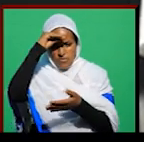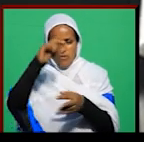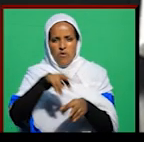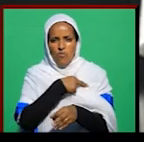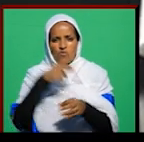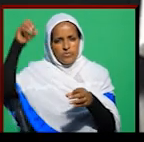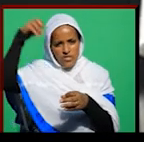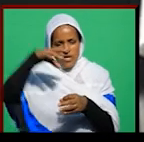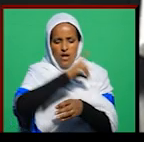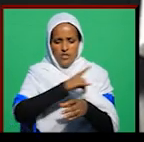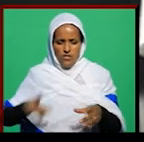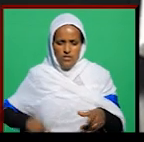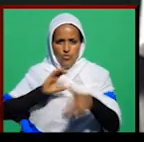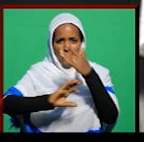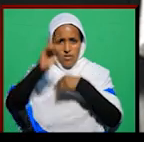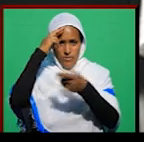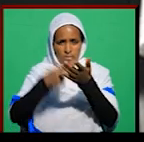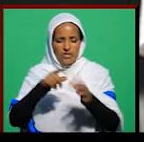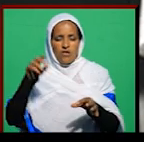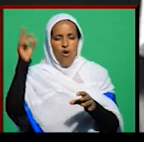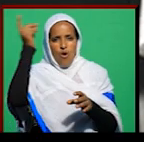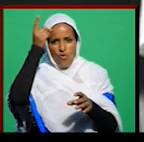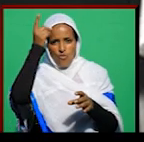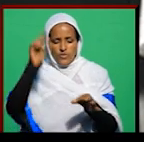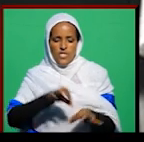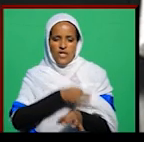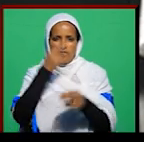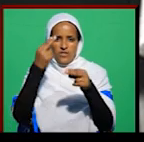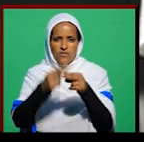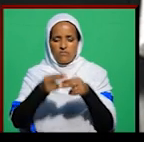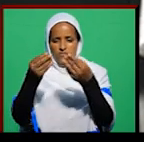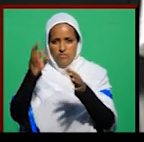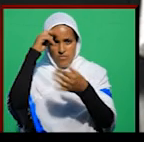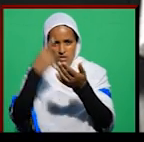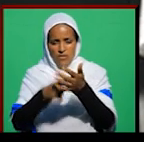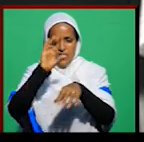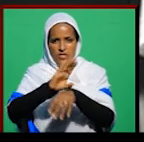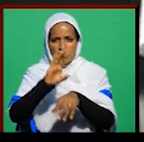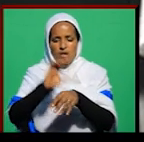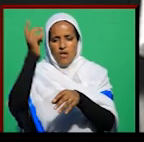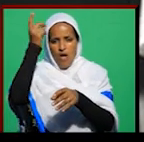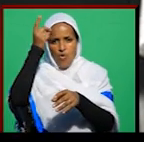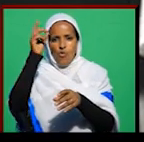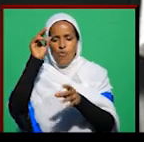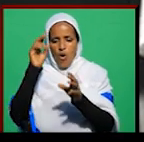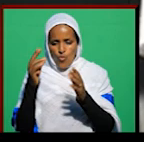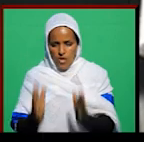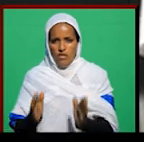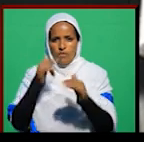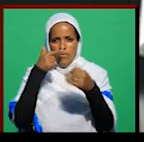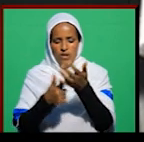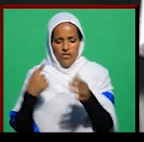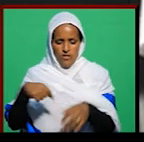በመንፈስ በትምህርት በሃይማኖት በጸጋ ክርስቲያኖች ምእመናንን ስለወለደ ያዕቆብ ዘነፍስ የሚል ስም ተሰጥቶታል። ቤተ ክርስቲያንም ያዕቆባዊ